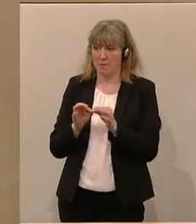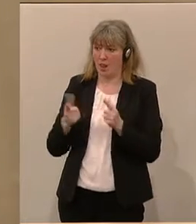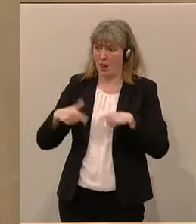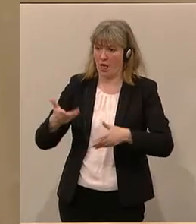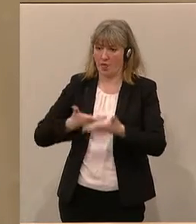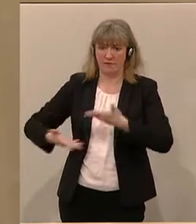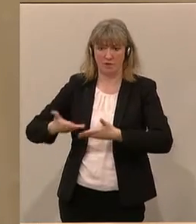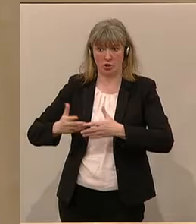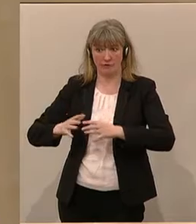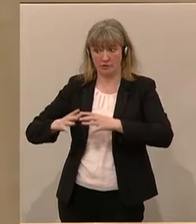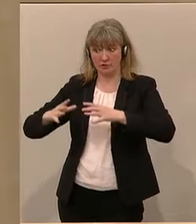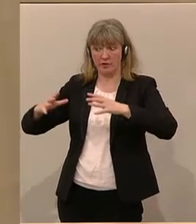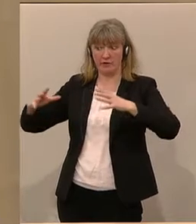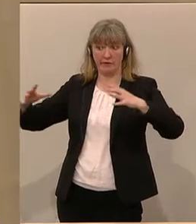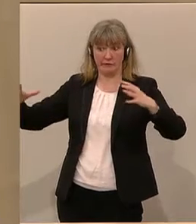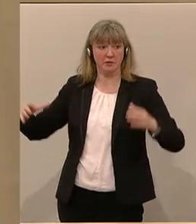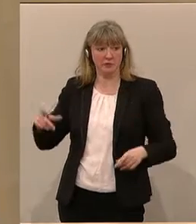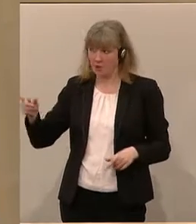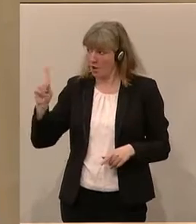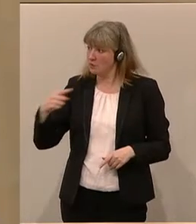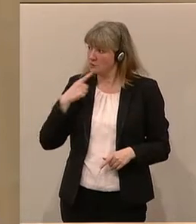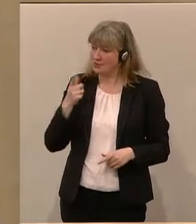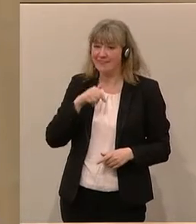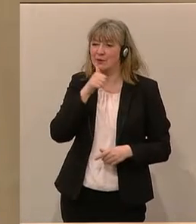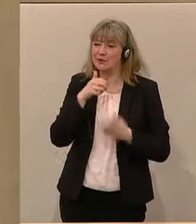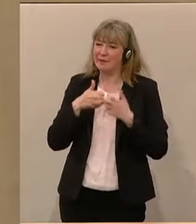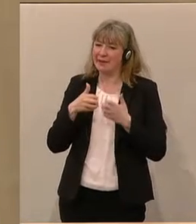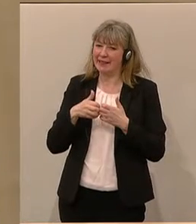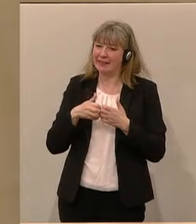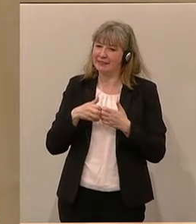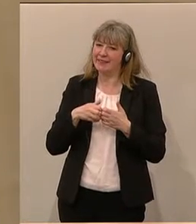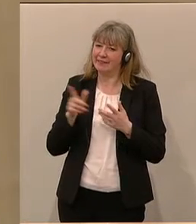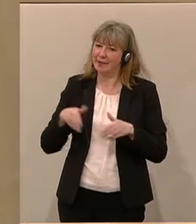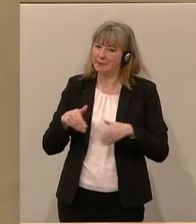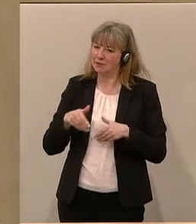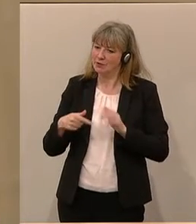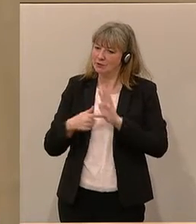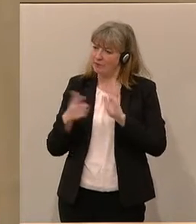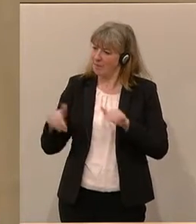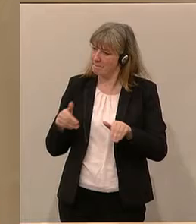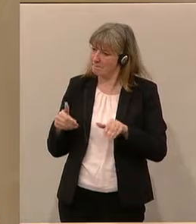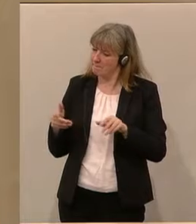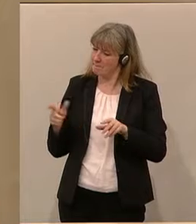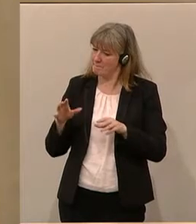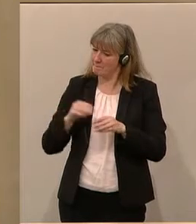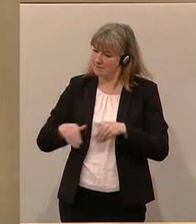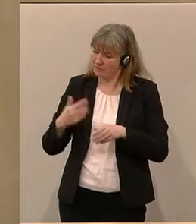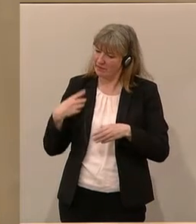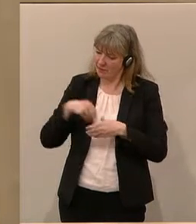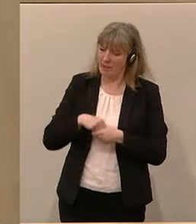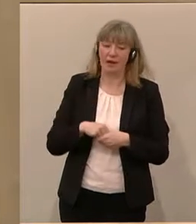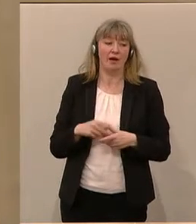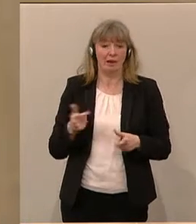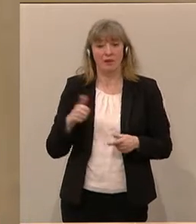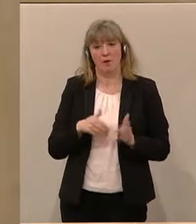Biolandschaft wächst stetig und das erwähnen Sie ja auch in Ihrem grünen Bericht, den das Ministerium am maßgeblich mitgestaltet. Zudem